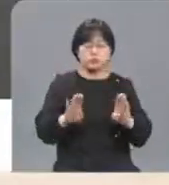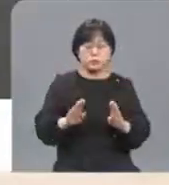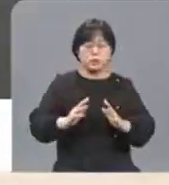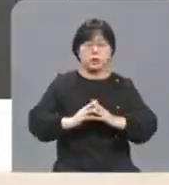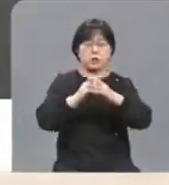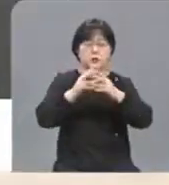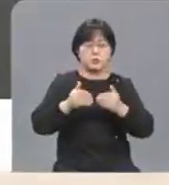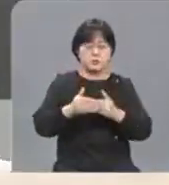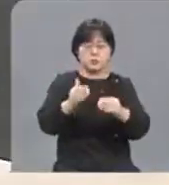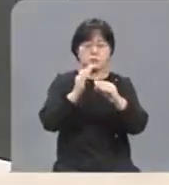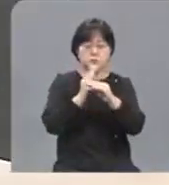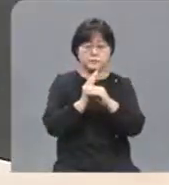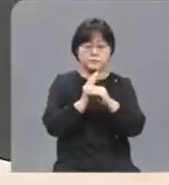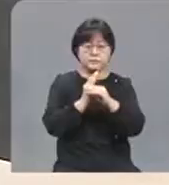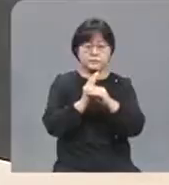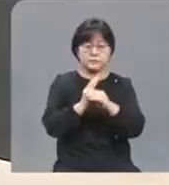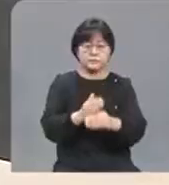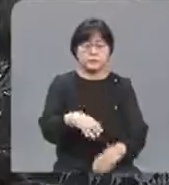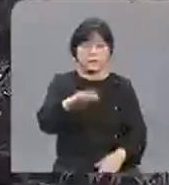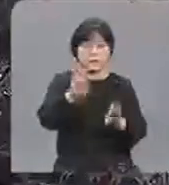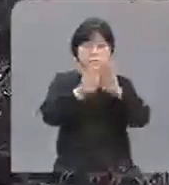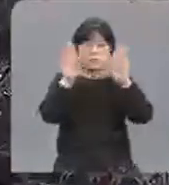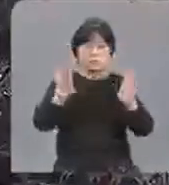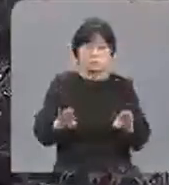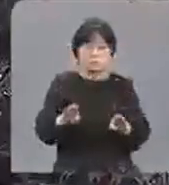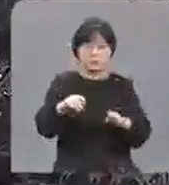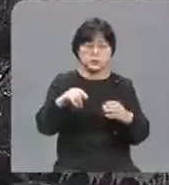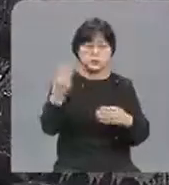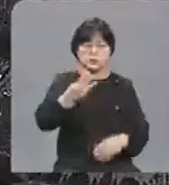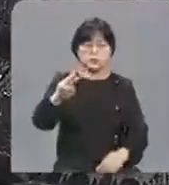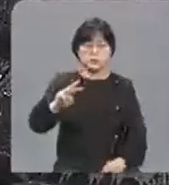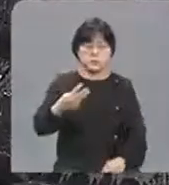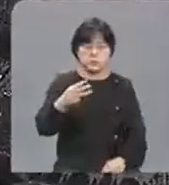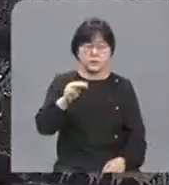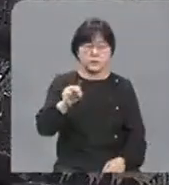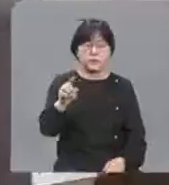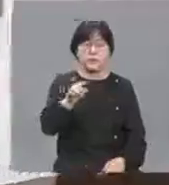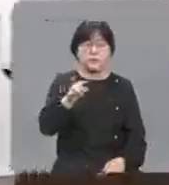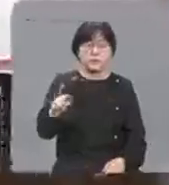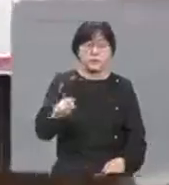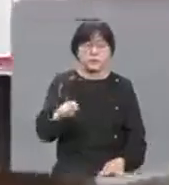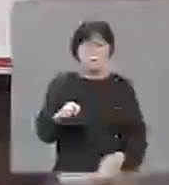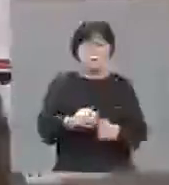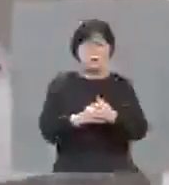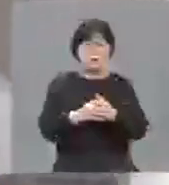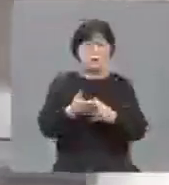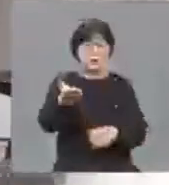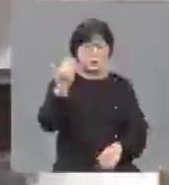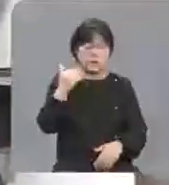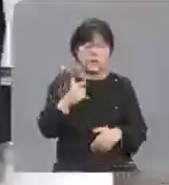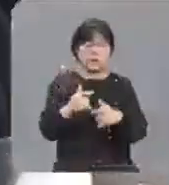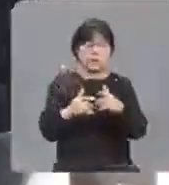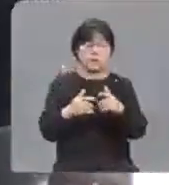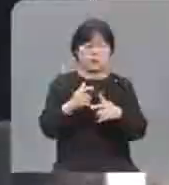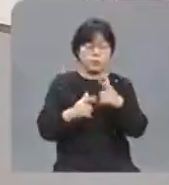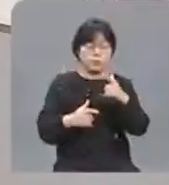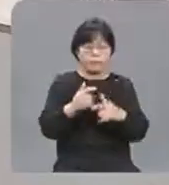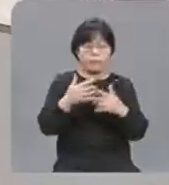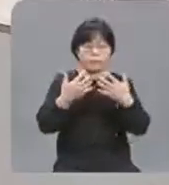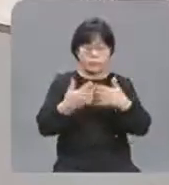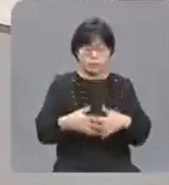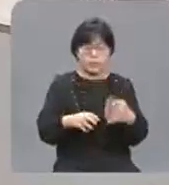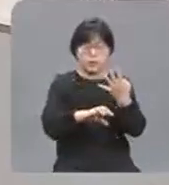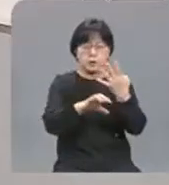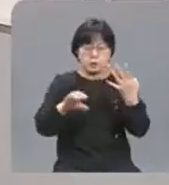추진하고 있습니다 박물 규모는 3300여 제미로 조선 목포 공장터 등 네군데를